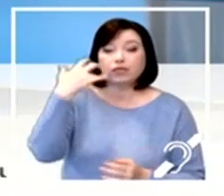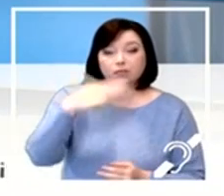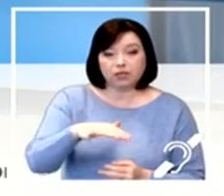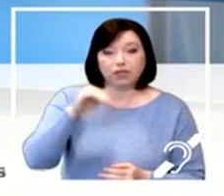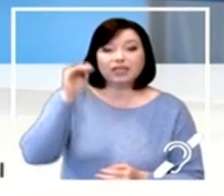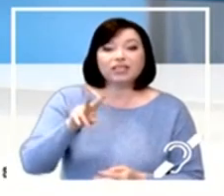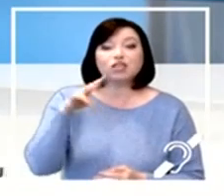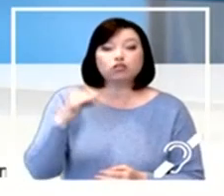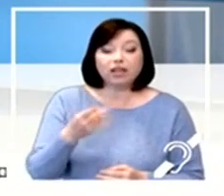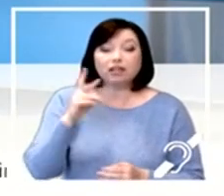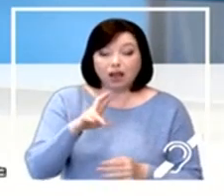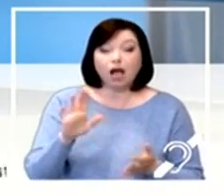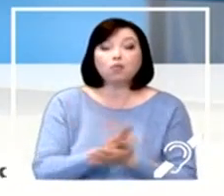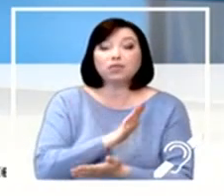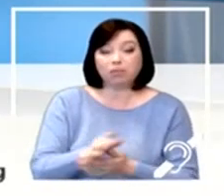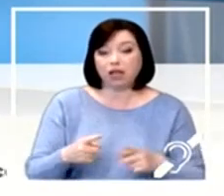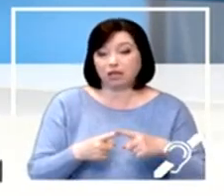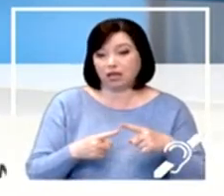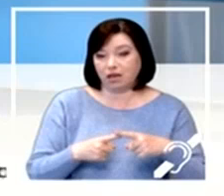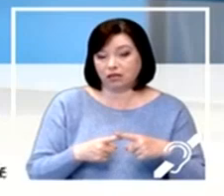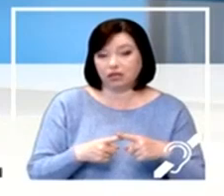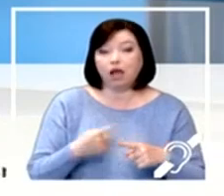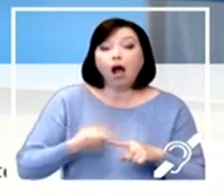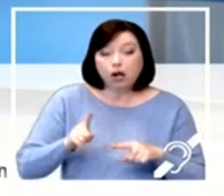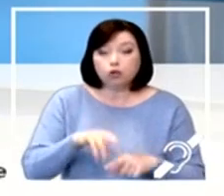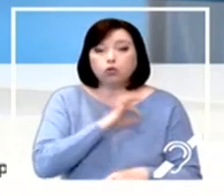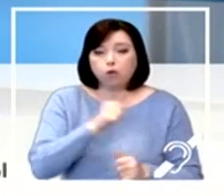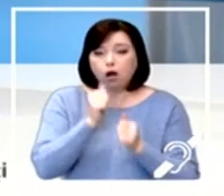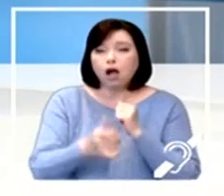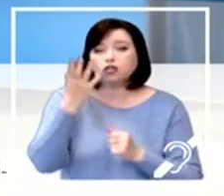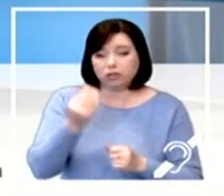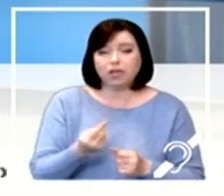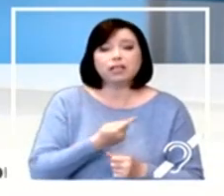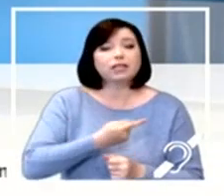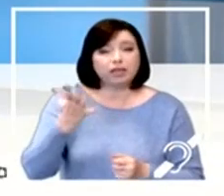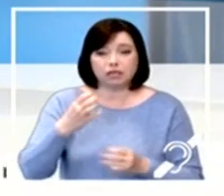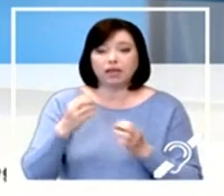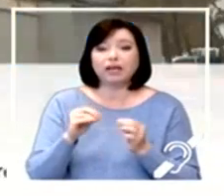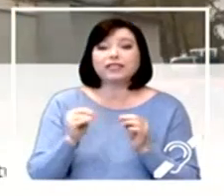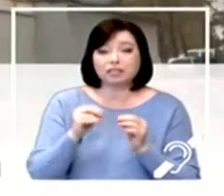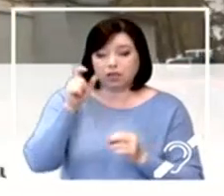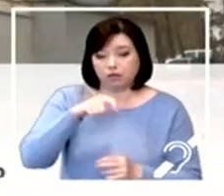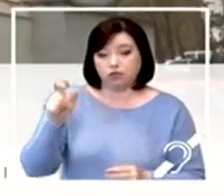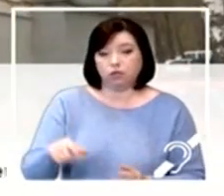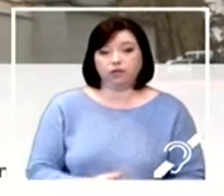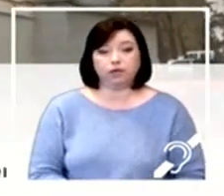de lei pentru serviciul taxi social, de care beneficiază zilnic 10 de persoane.